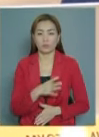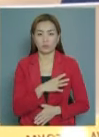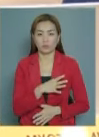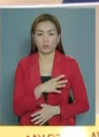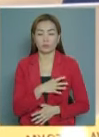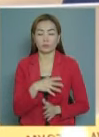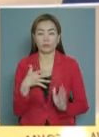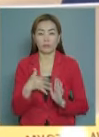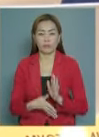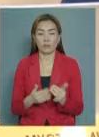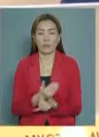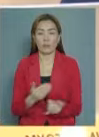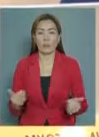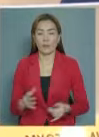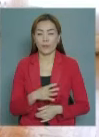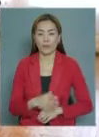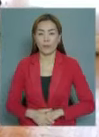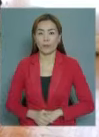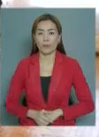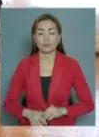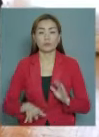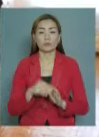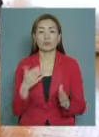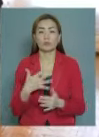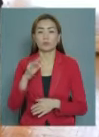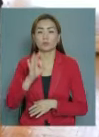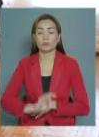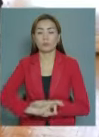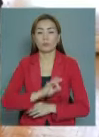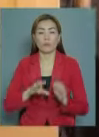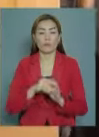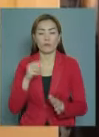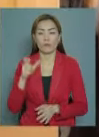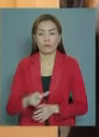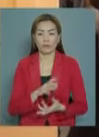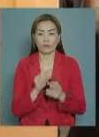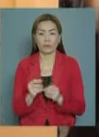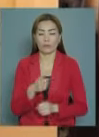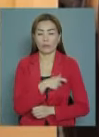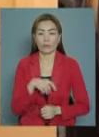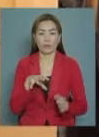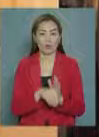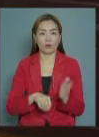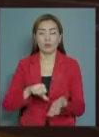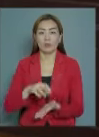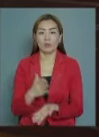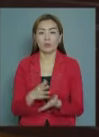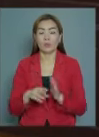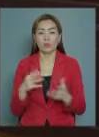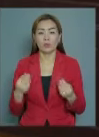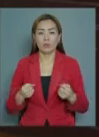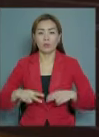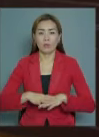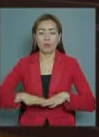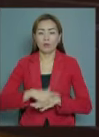кандидаттық расходтарына берілді. Сайлаушылардың 50%-дан астам дауысын жинағандар осылайша сенаторлар қатарына қосылды, ал сайлау күні ел